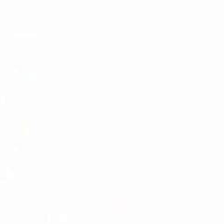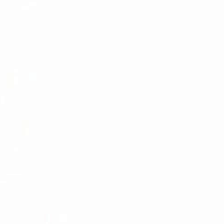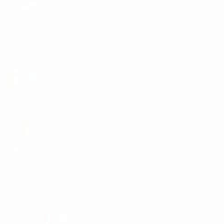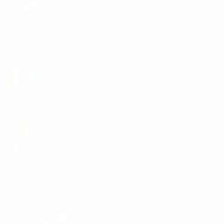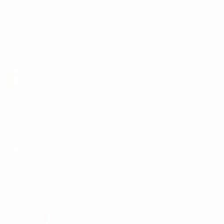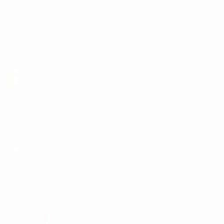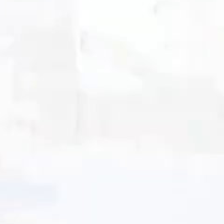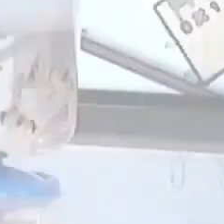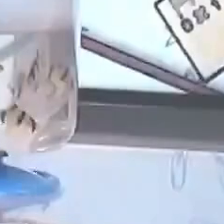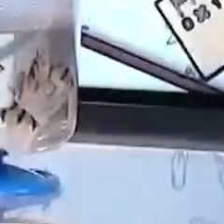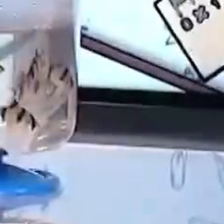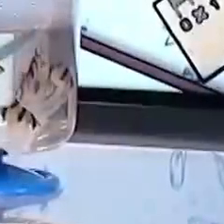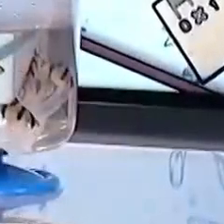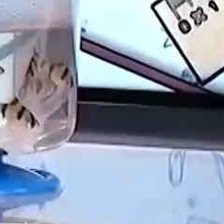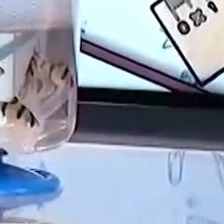KPM.